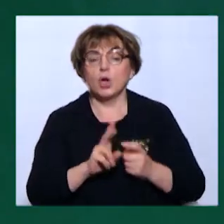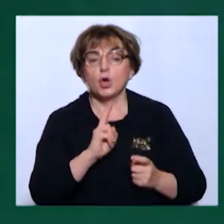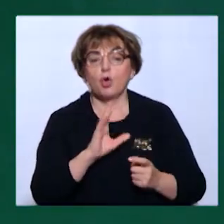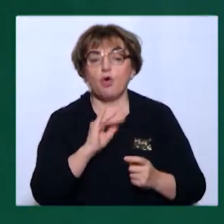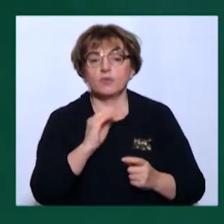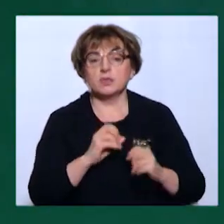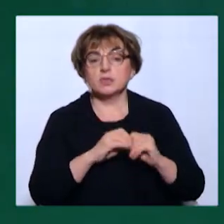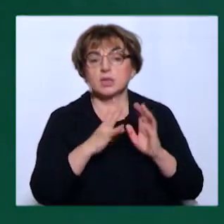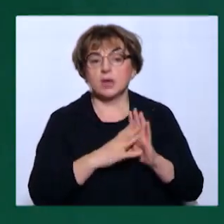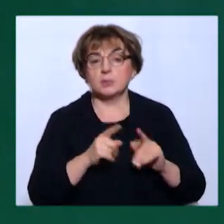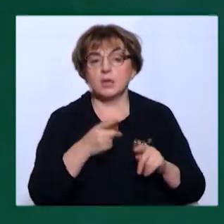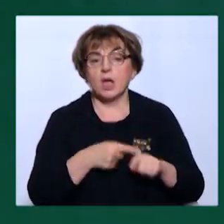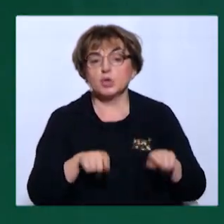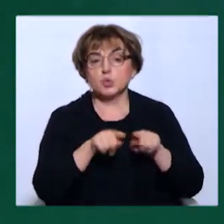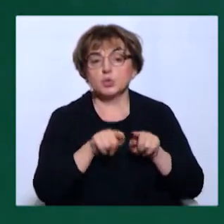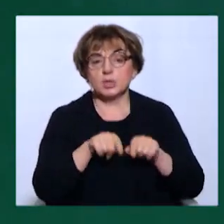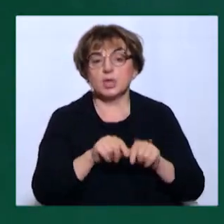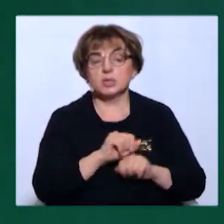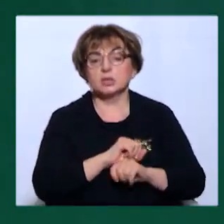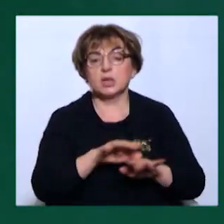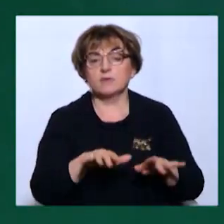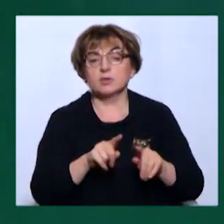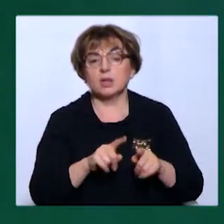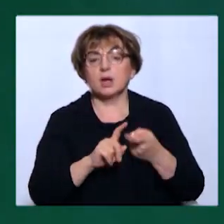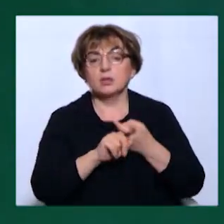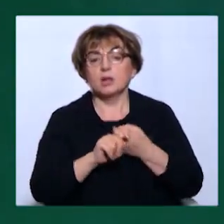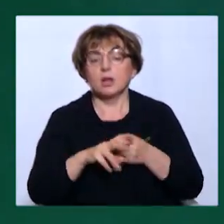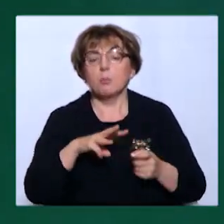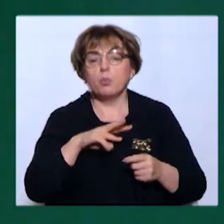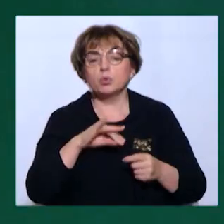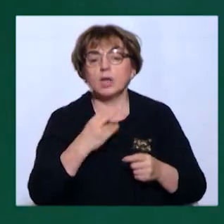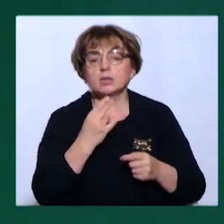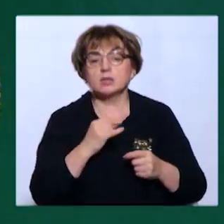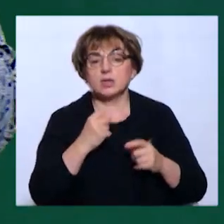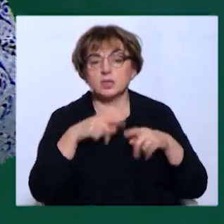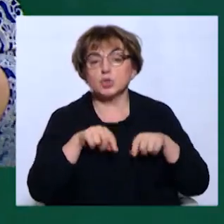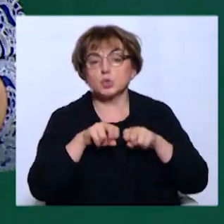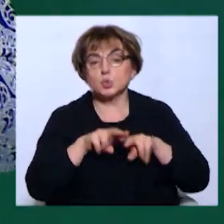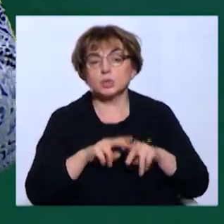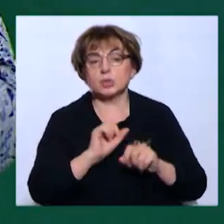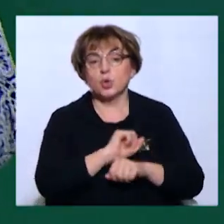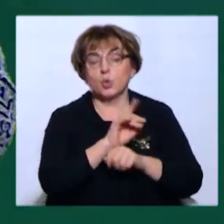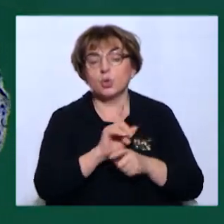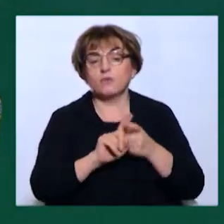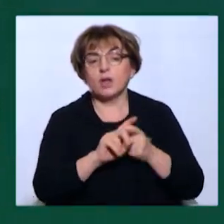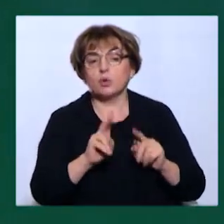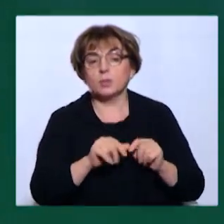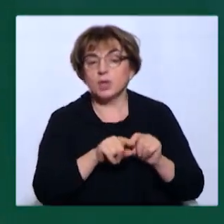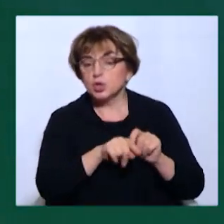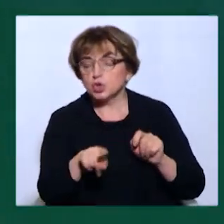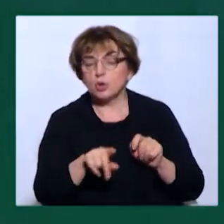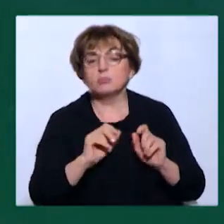COVID-19-ის ასეთი გავრცელება დაკავშირებულია მუტაციასთან, კორონავირუსის რომელიღაც შტამმა